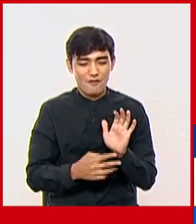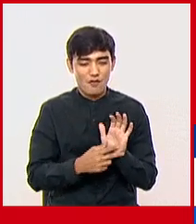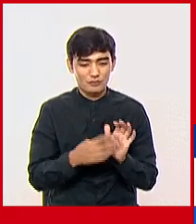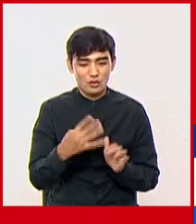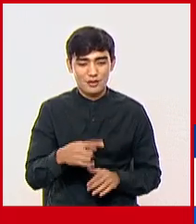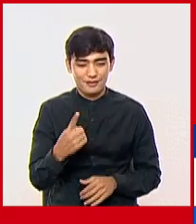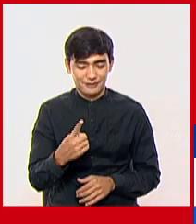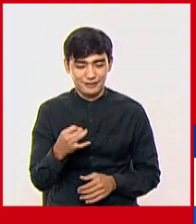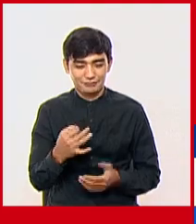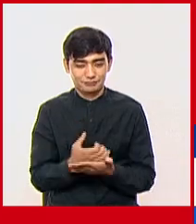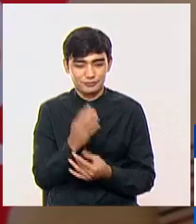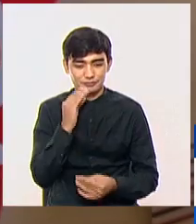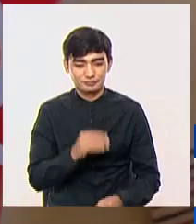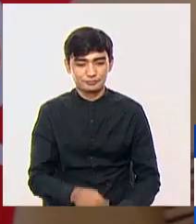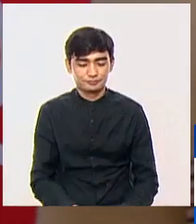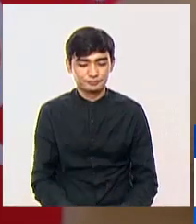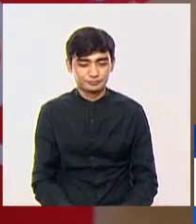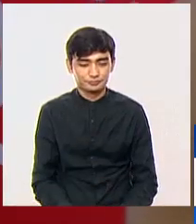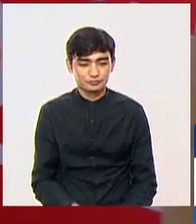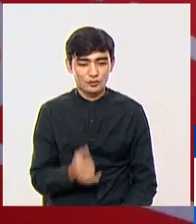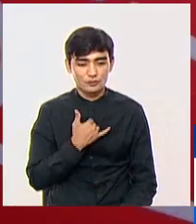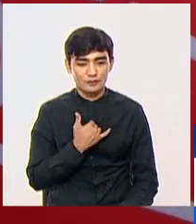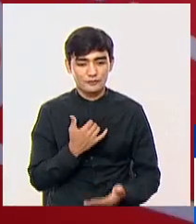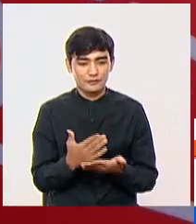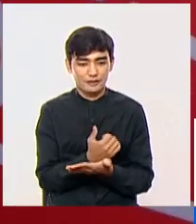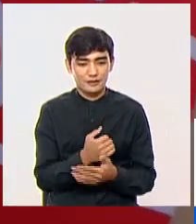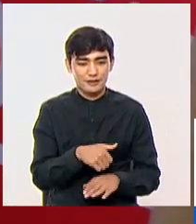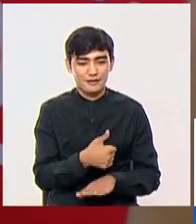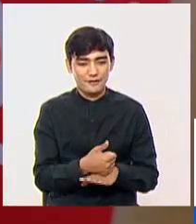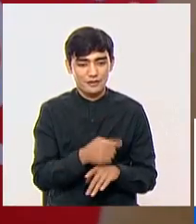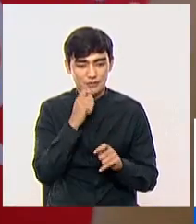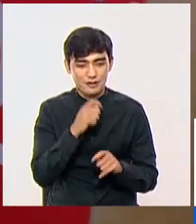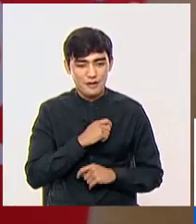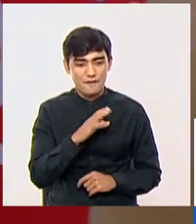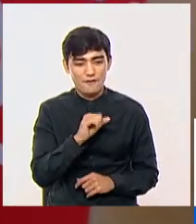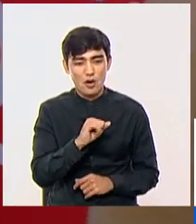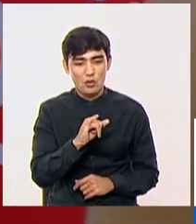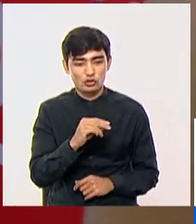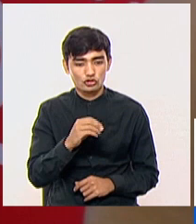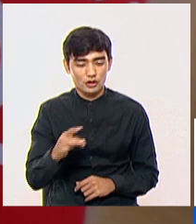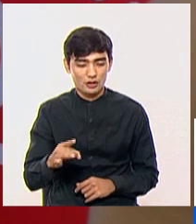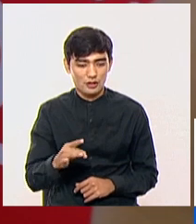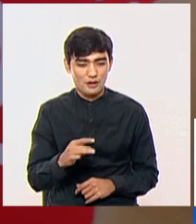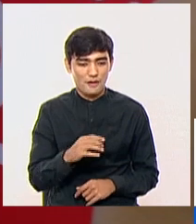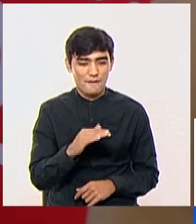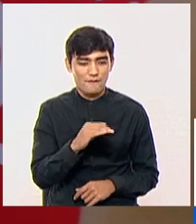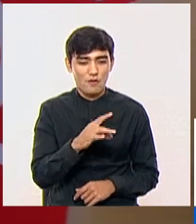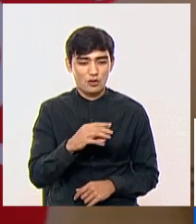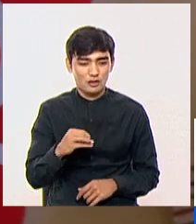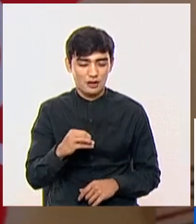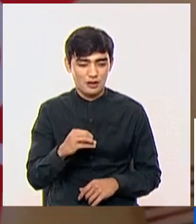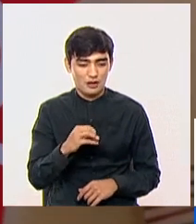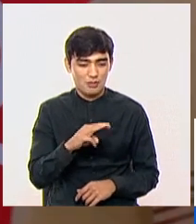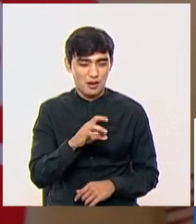+7 700 739 98 41. Становитесь миллионерами. Ну, у меня выигрыш, главный приз – ваучер от Forte Market.